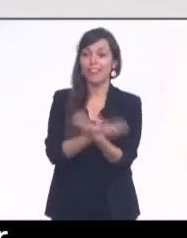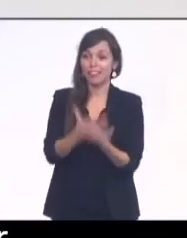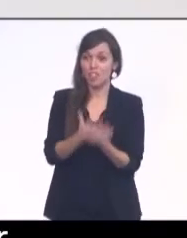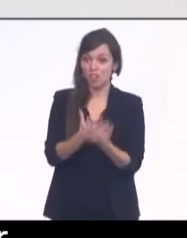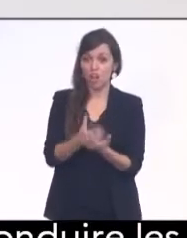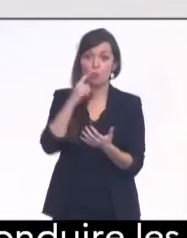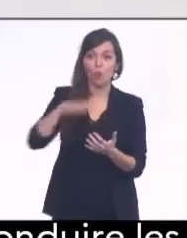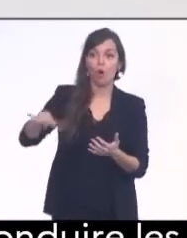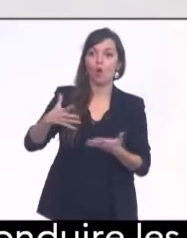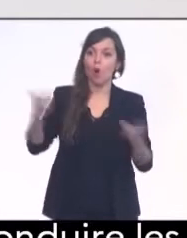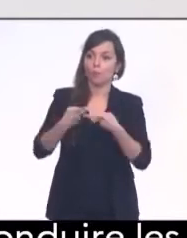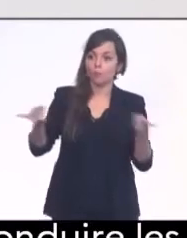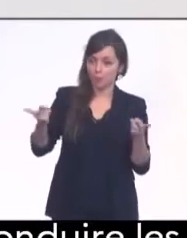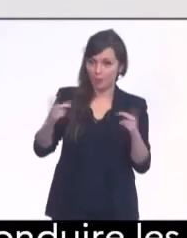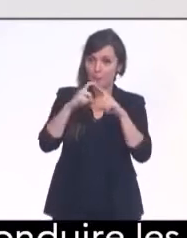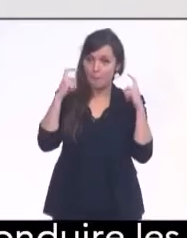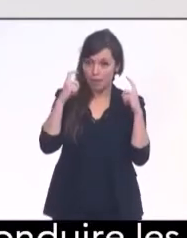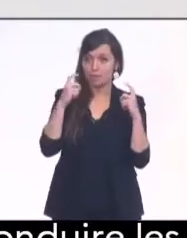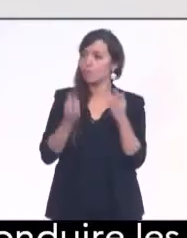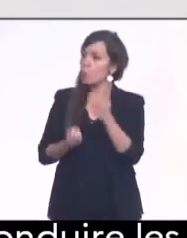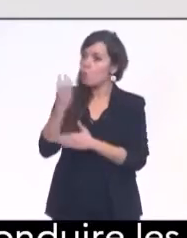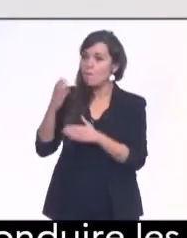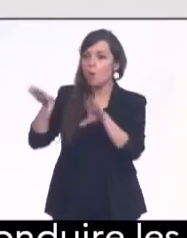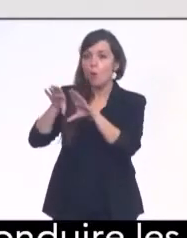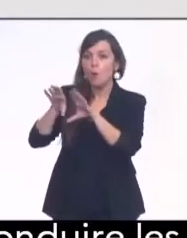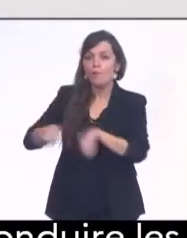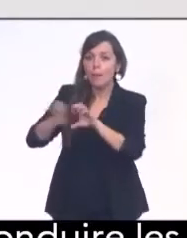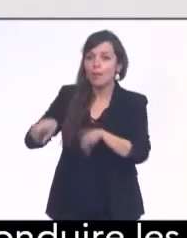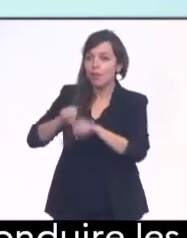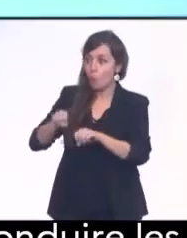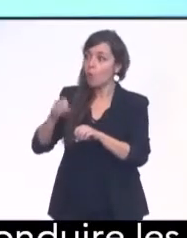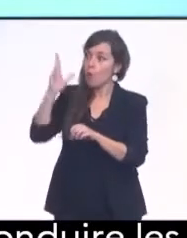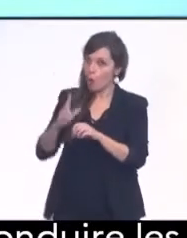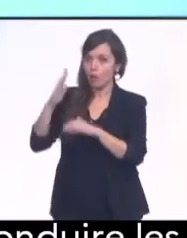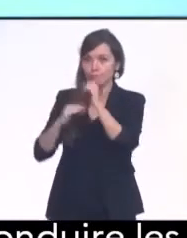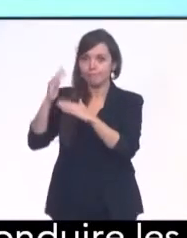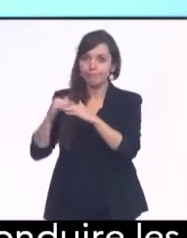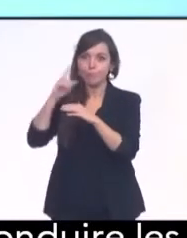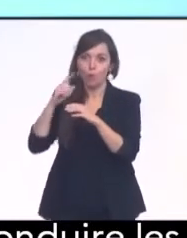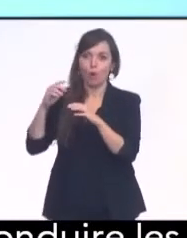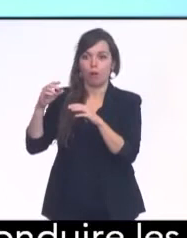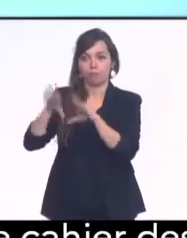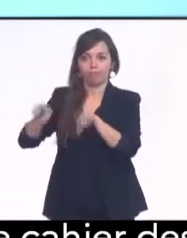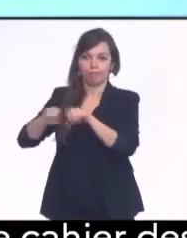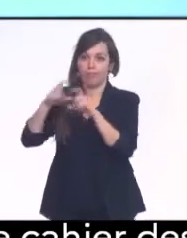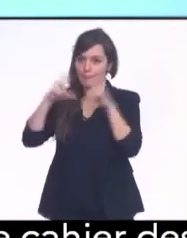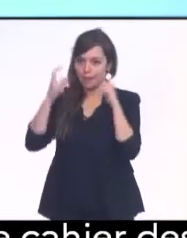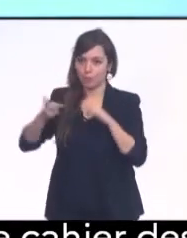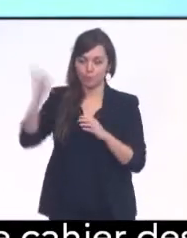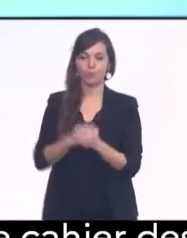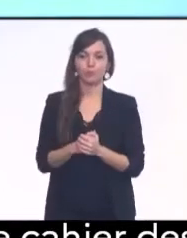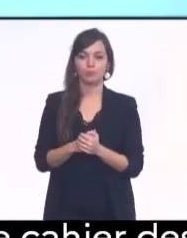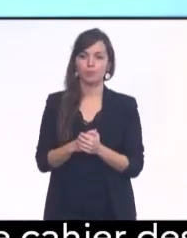grand public, permettant de nouveaux fabricants de se lancer sur ce type de masque. Le parcours de vie, c'est aussi l'accès à